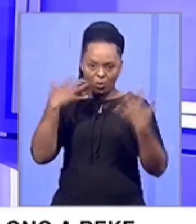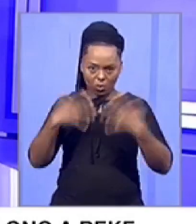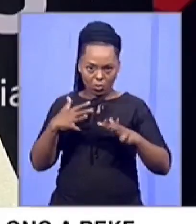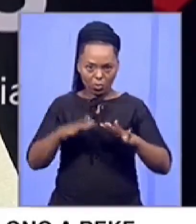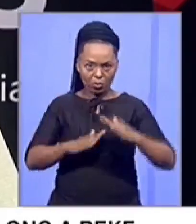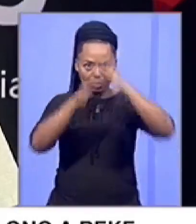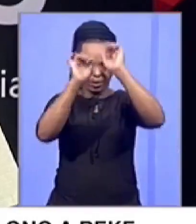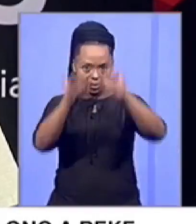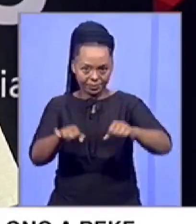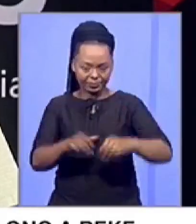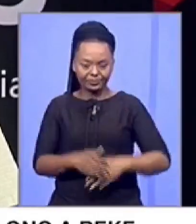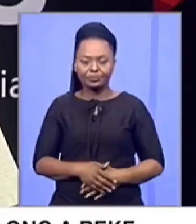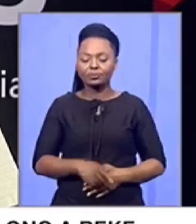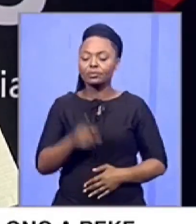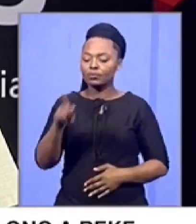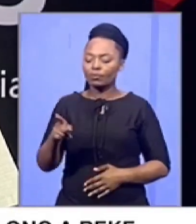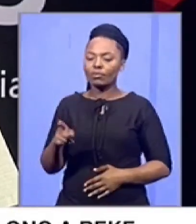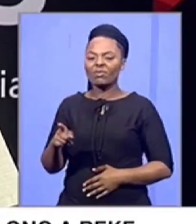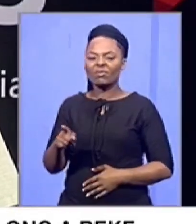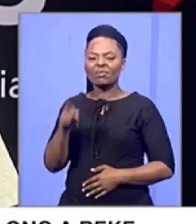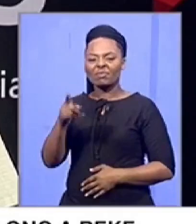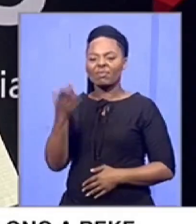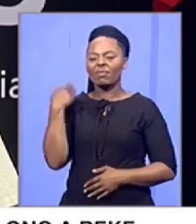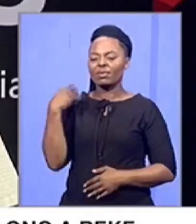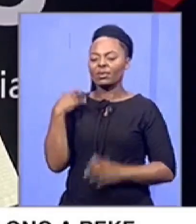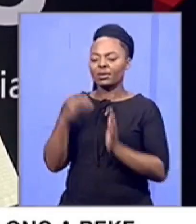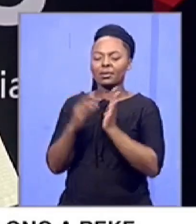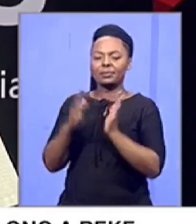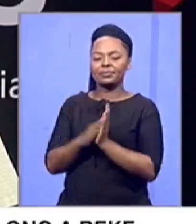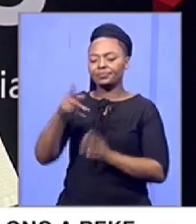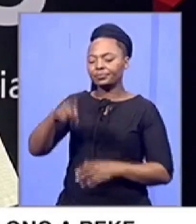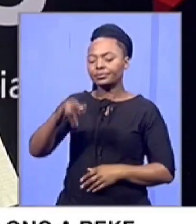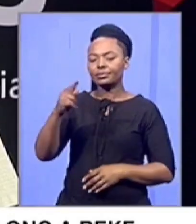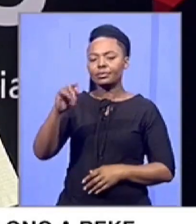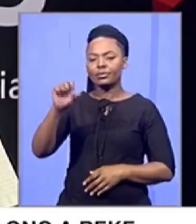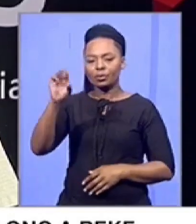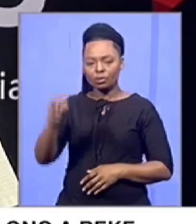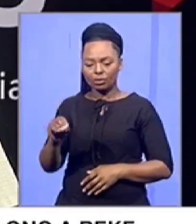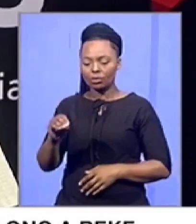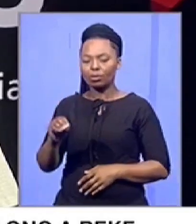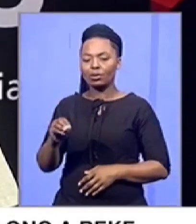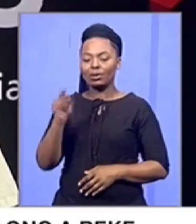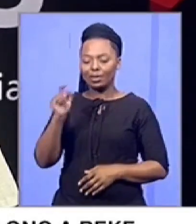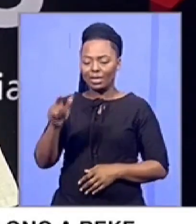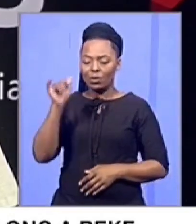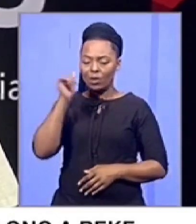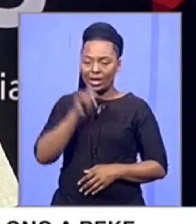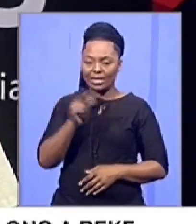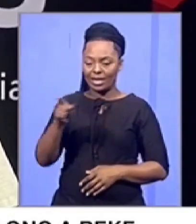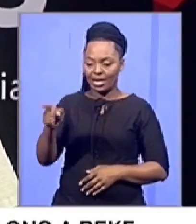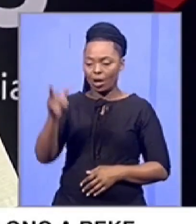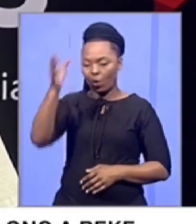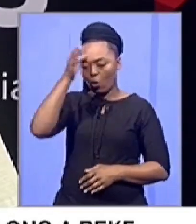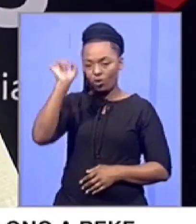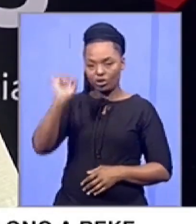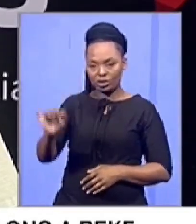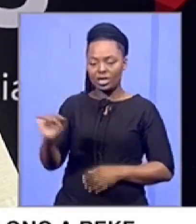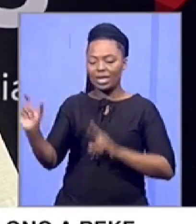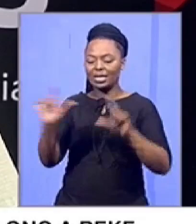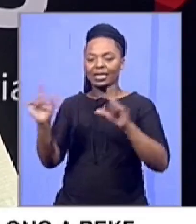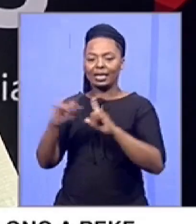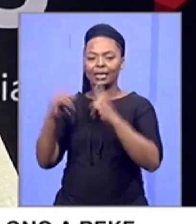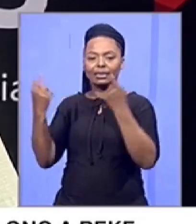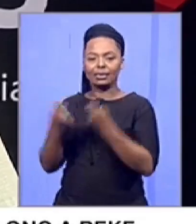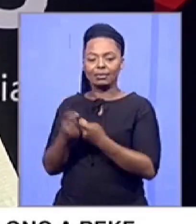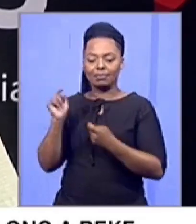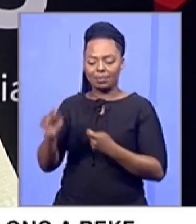bona ya dintlha tse ngata ebile ka gola kana go pitso msimane e sa le mokwetlisi sehlopheng sa Mamelodi Sundowns me ene le